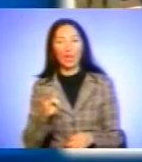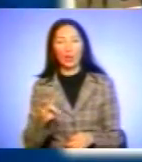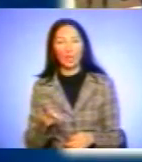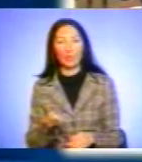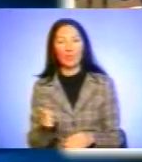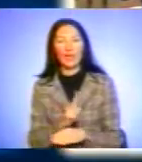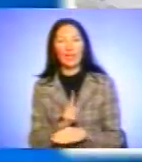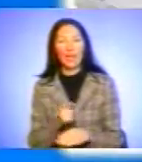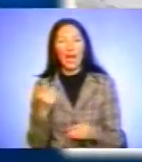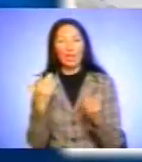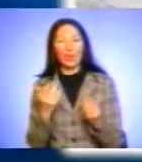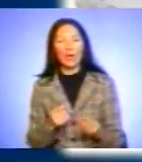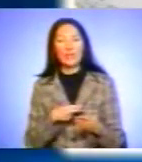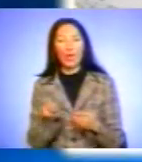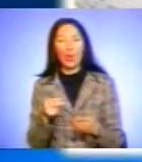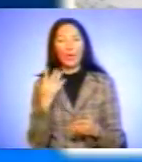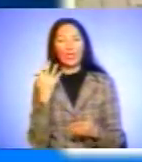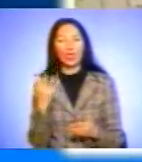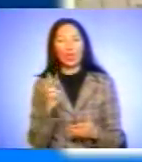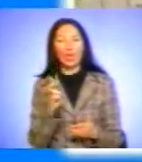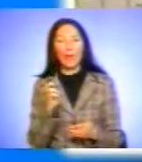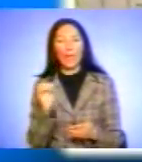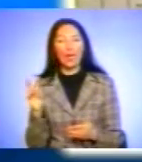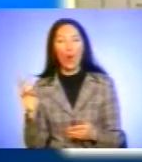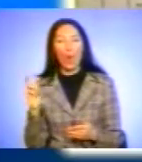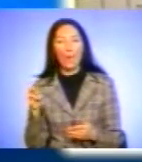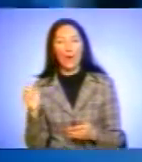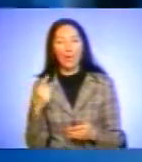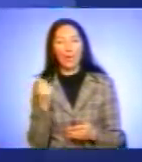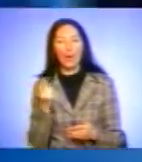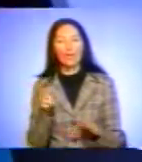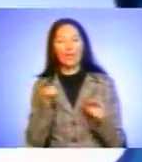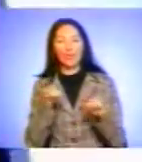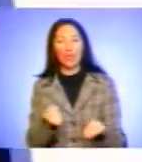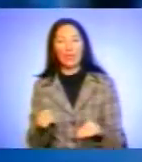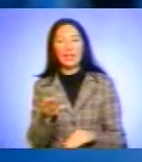Для Тернополя закупили 4 паркомати. Перший встановили на Майдані Волі.